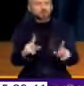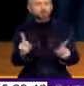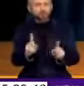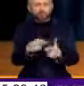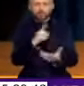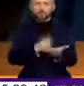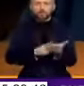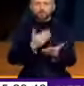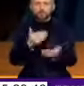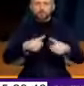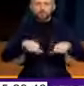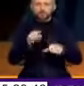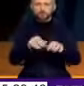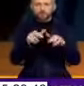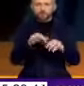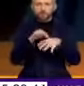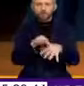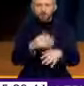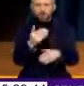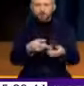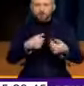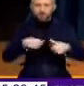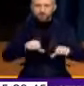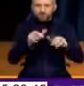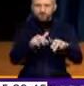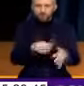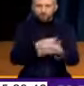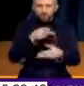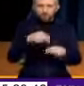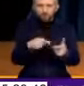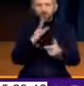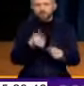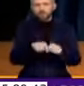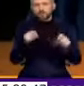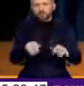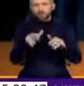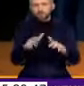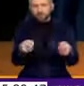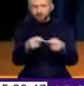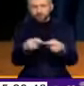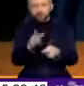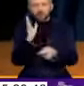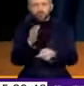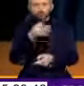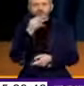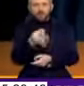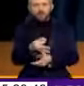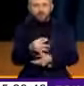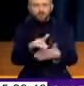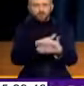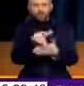доведе ваша комісія дану справу до кінця, чи буде все-таки відкрите впровадження і будуть названі